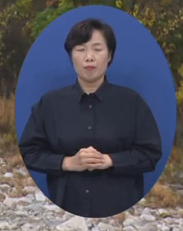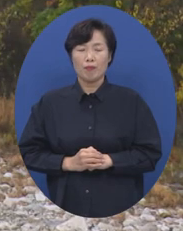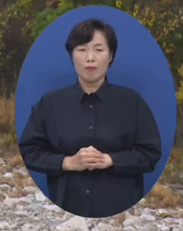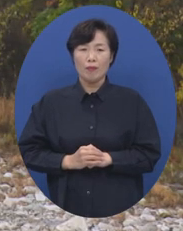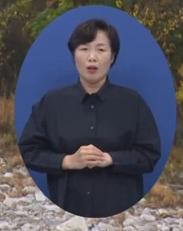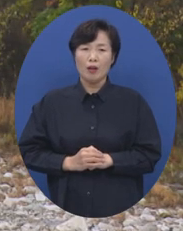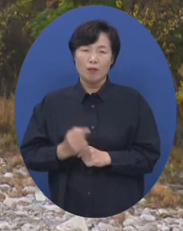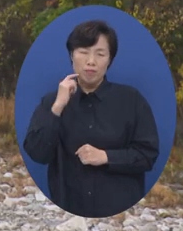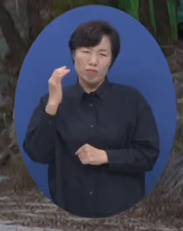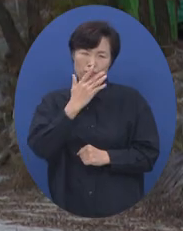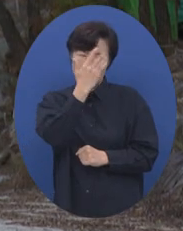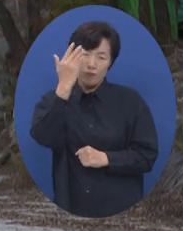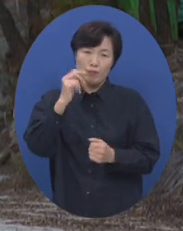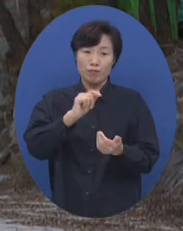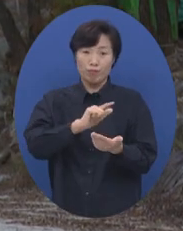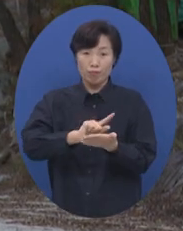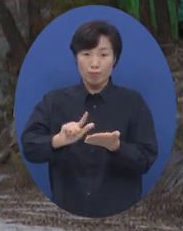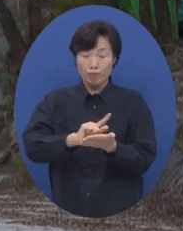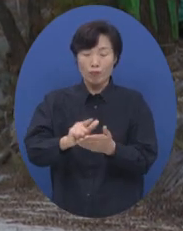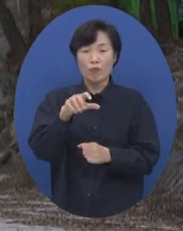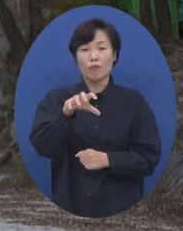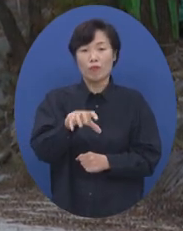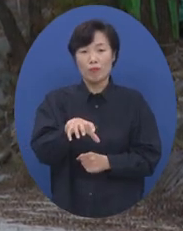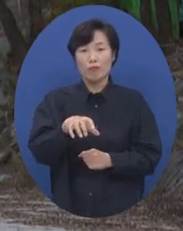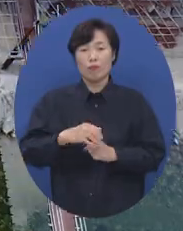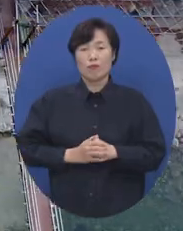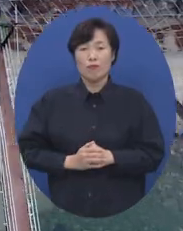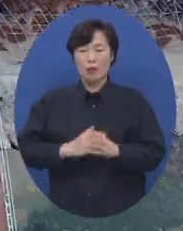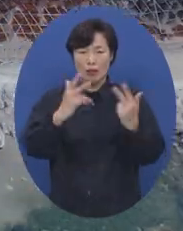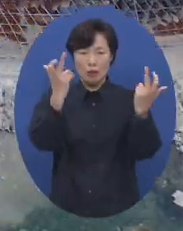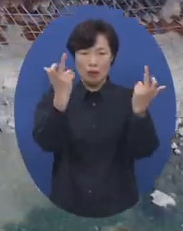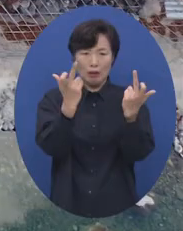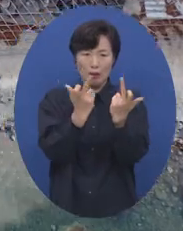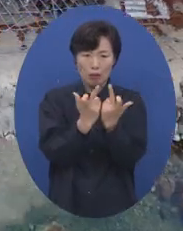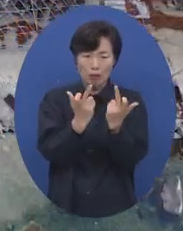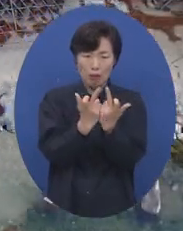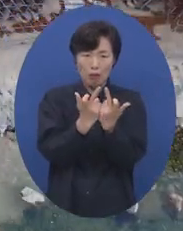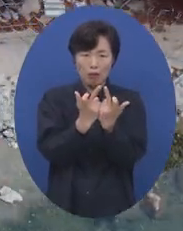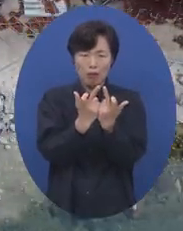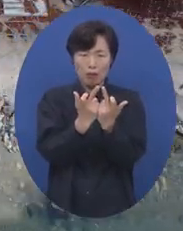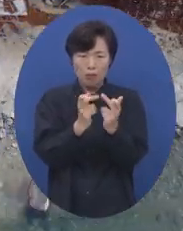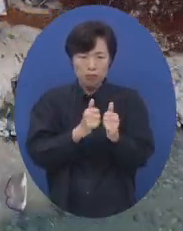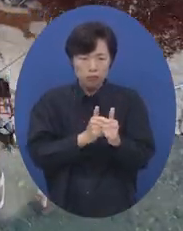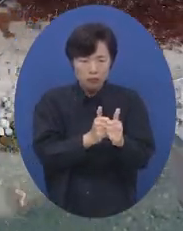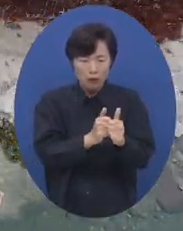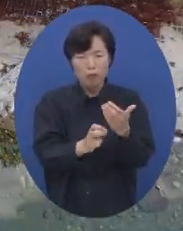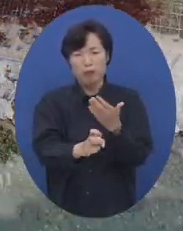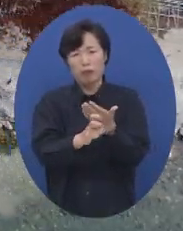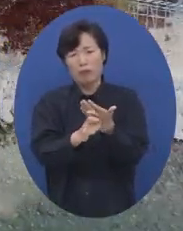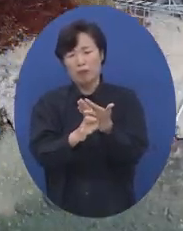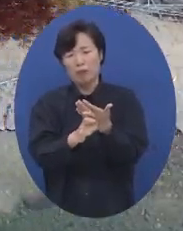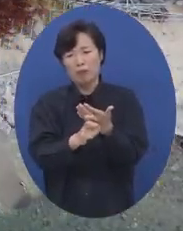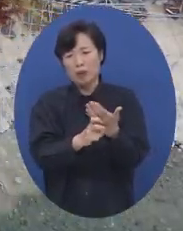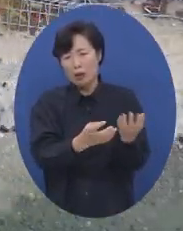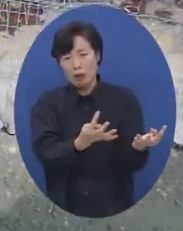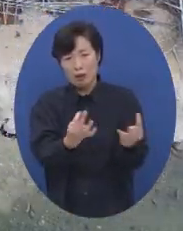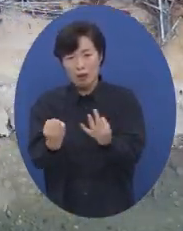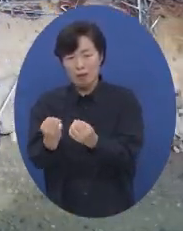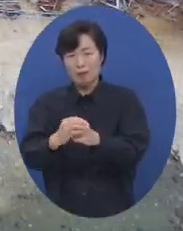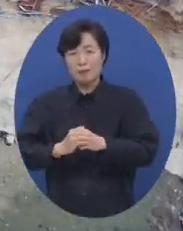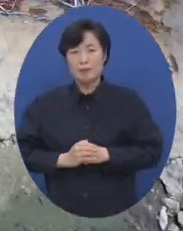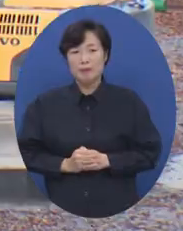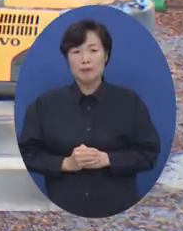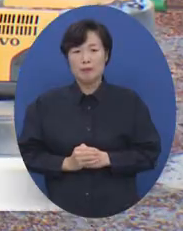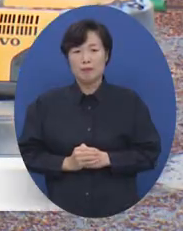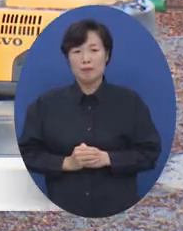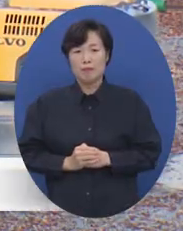단풍이 잘 어우러진 경기도 가평에 108 원 재 개국을 따라 음식점에서 설치한 불법 시설물이 들어섰습니다